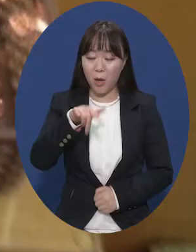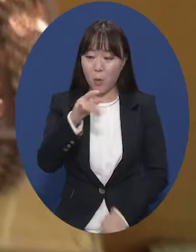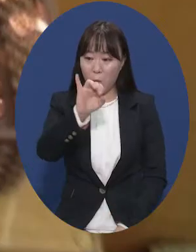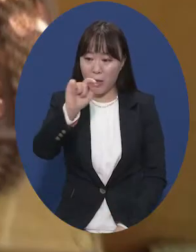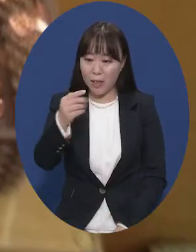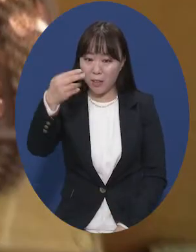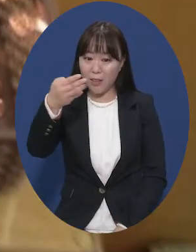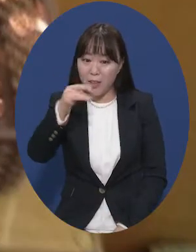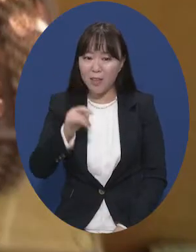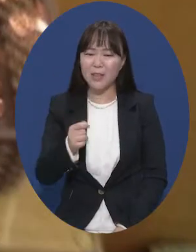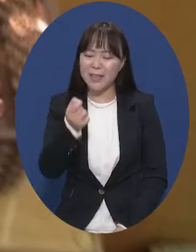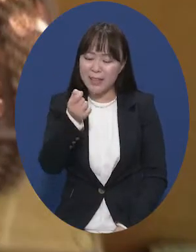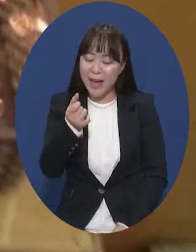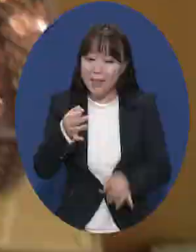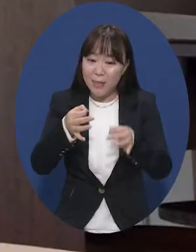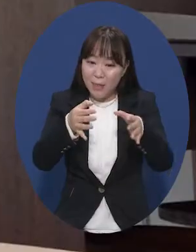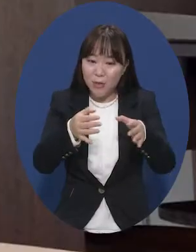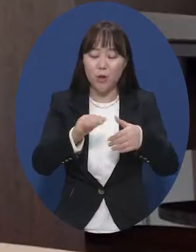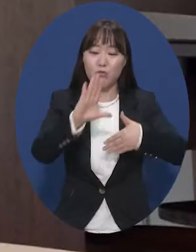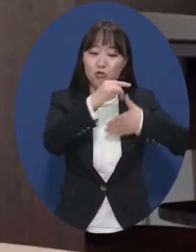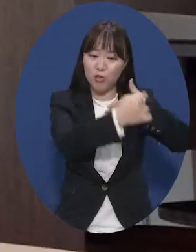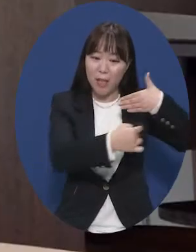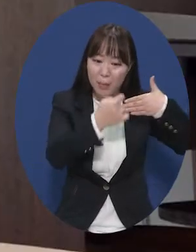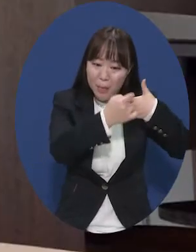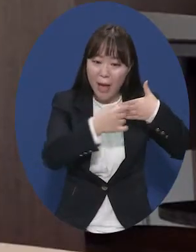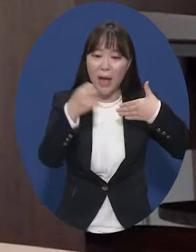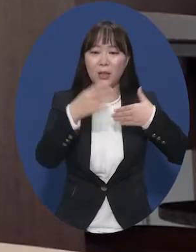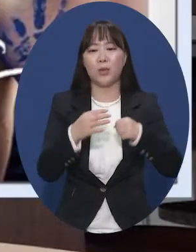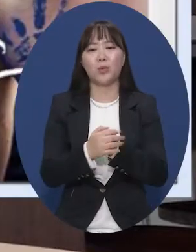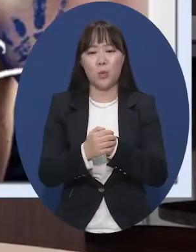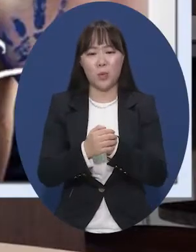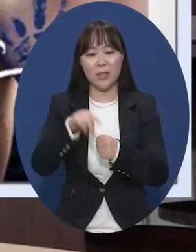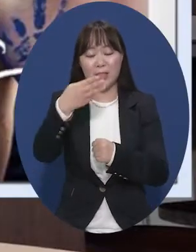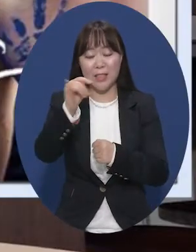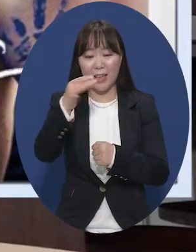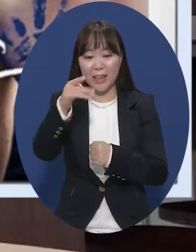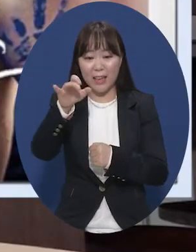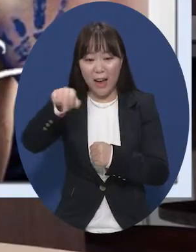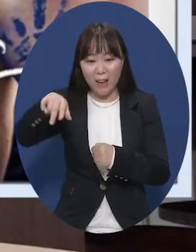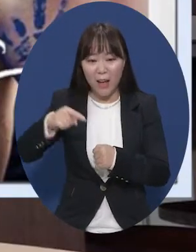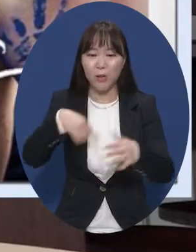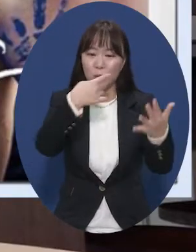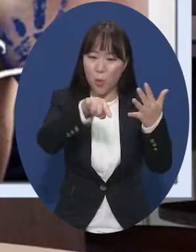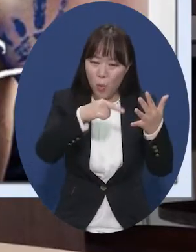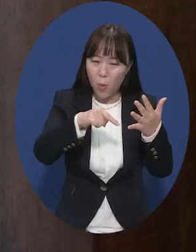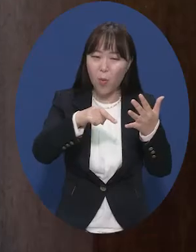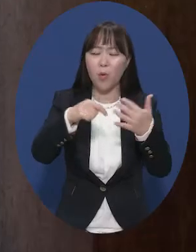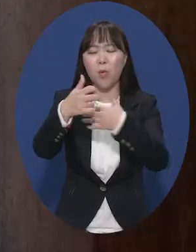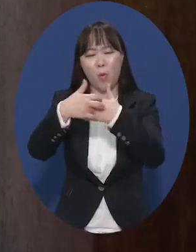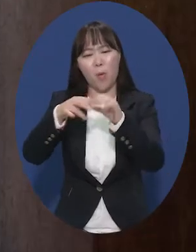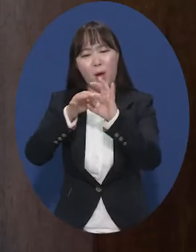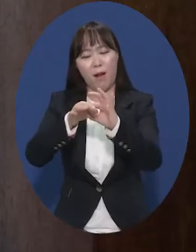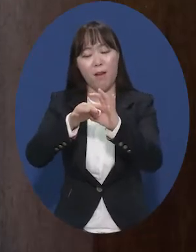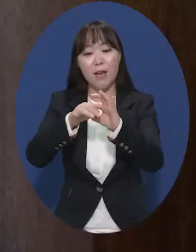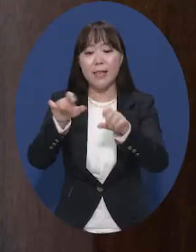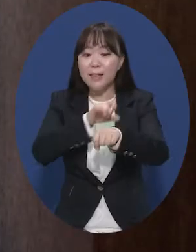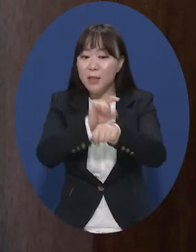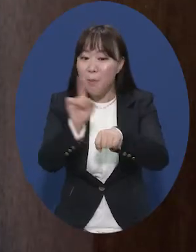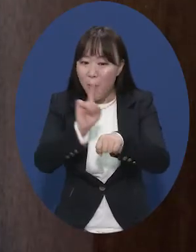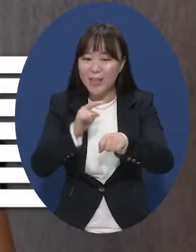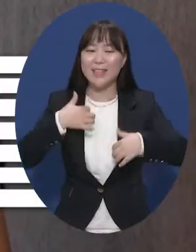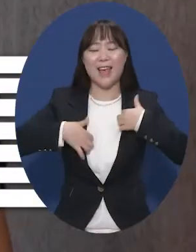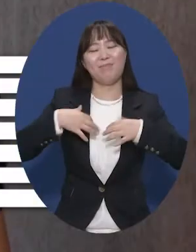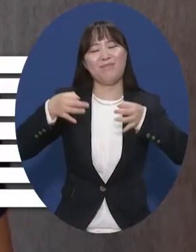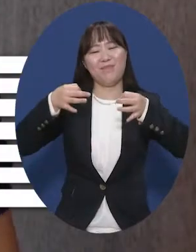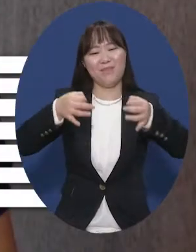코인트리는 소액 기부를 바탕으로 해서 중남미와 그리고 스리랑카의 교육 사업과 의료 사업을 하는 단체예요. 가장 특색이 있는 것은